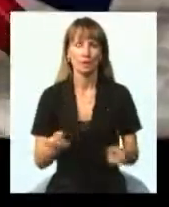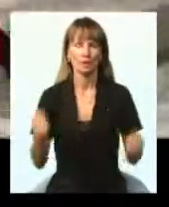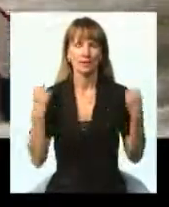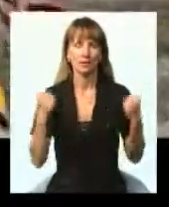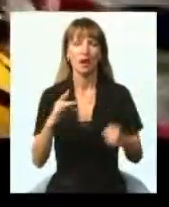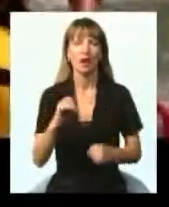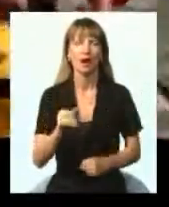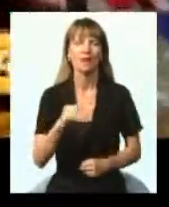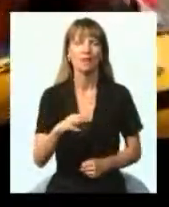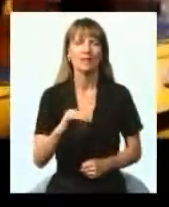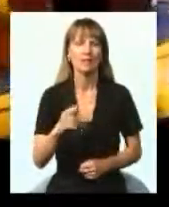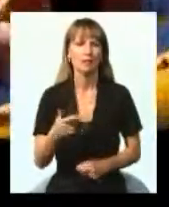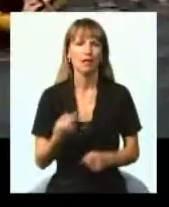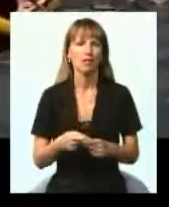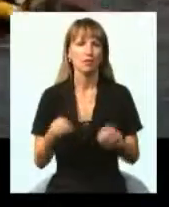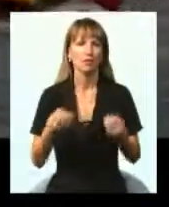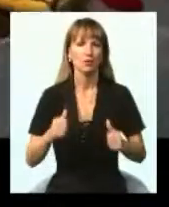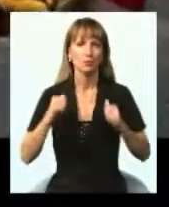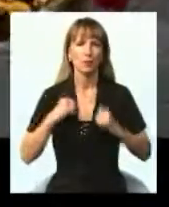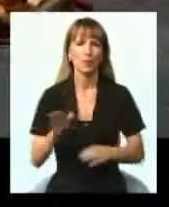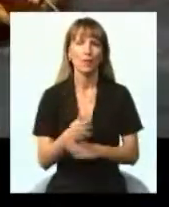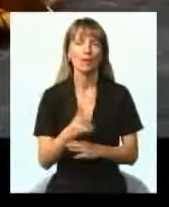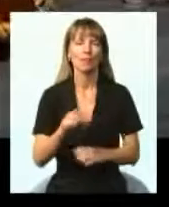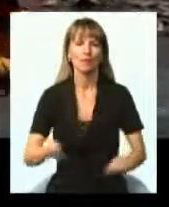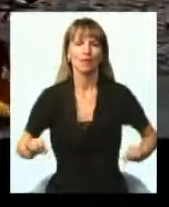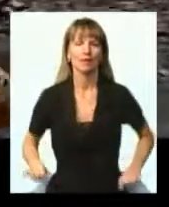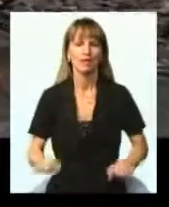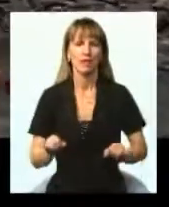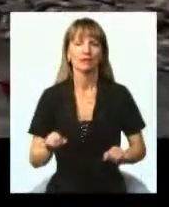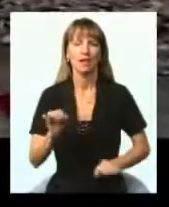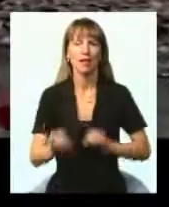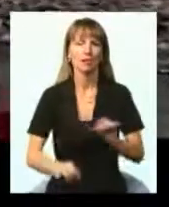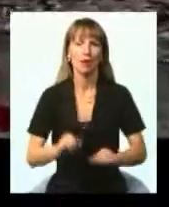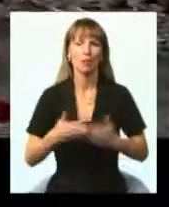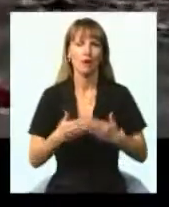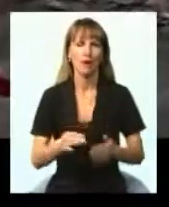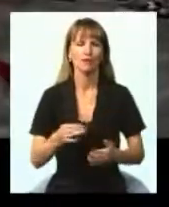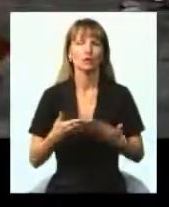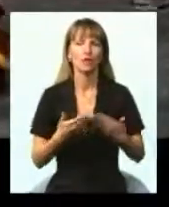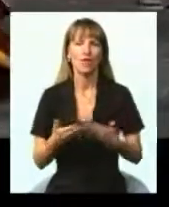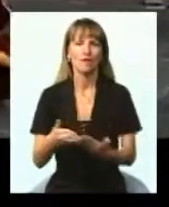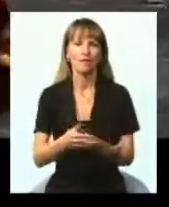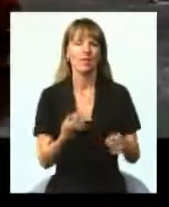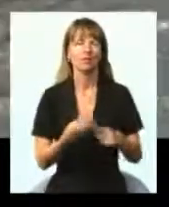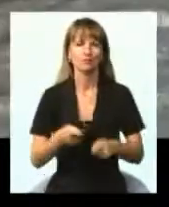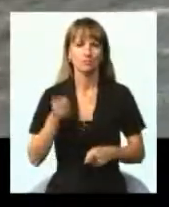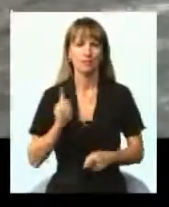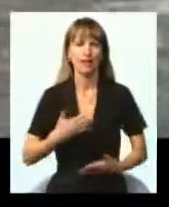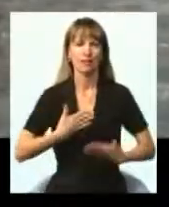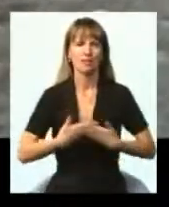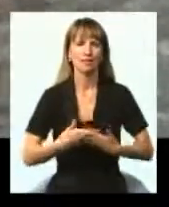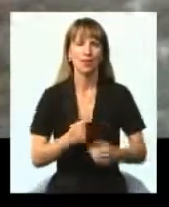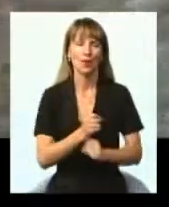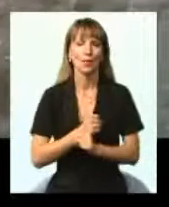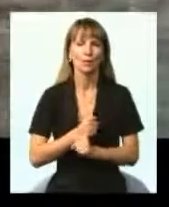– рафтингом. Це не просто спокійна прогулянка на байдарці, катамарані чи човні, а справжній активний відпочинок та драйв.